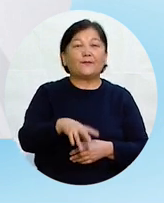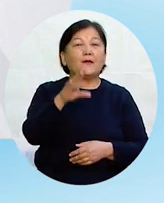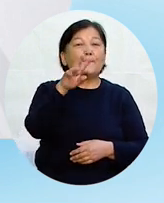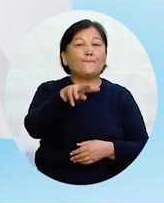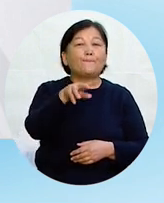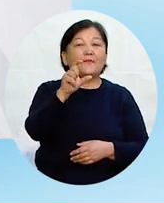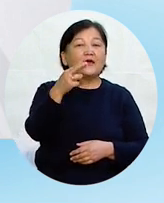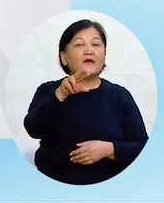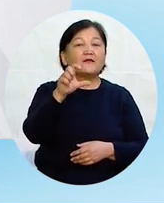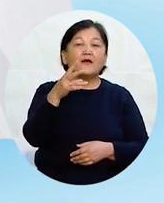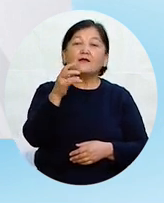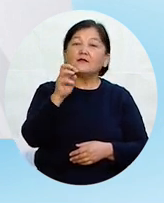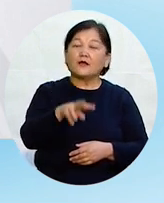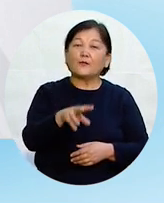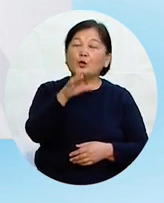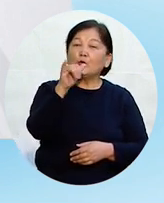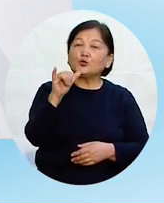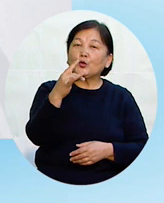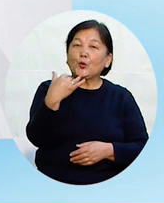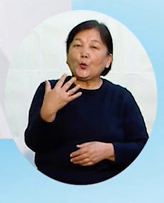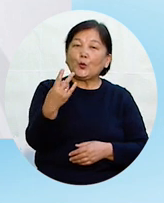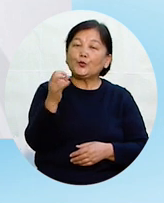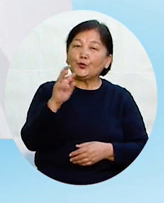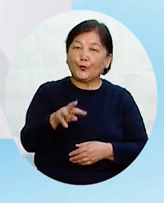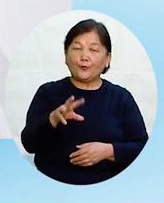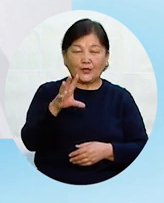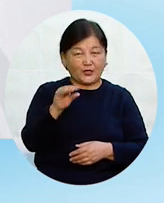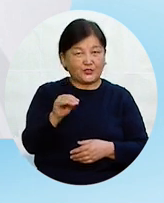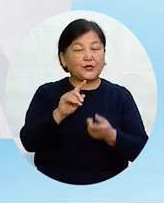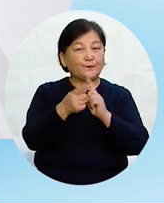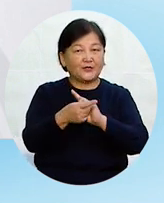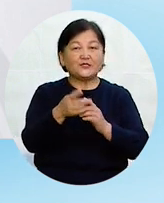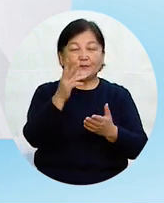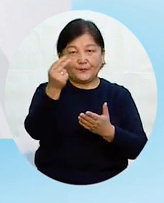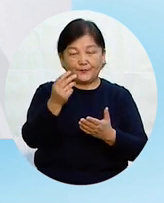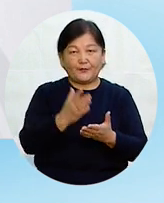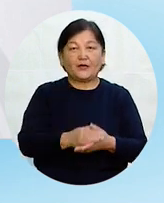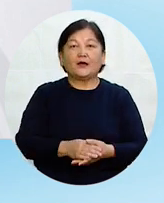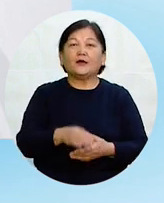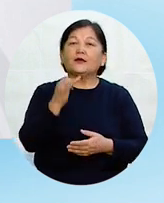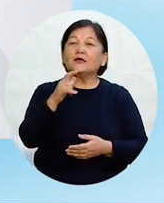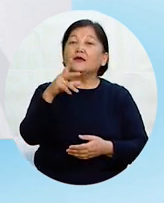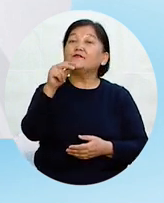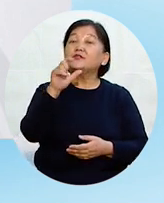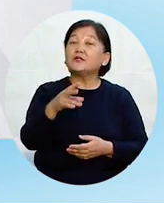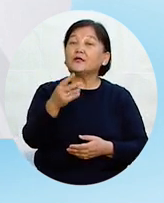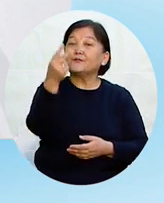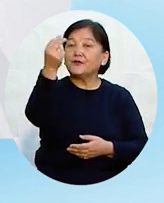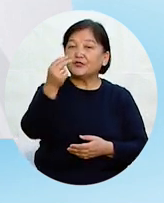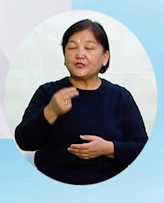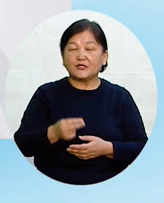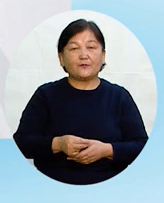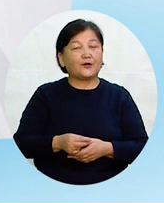нэм, суру нам. За ийм эртний хэлбэрийн бичлэгүүд бас байна. Ихэвчлэн бичгийн зохиол эртний